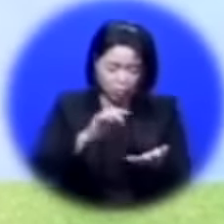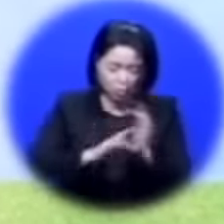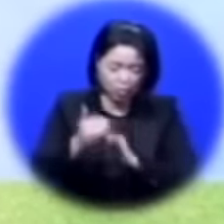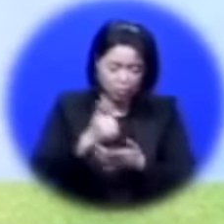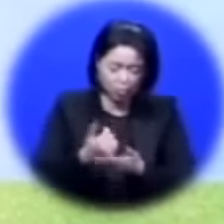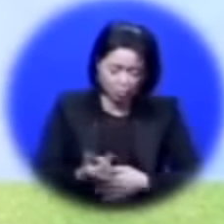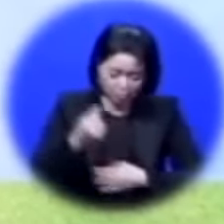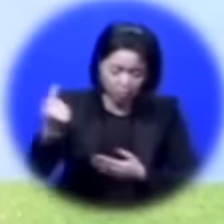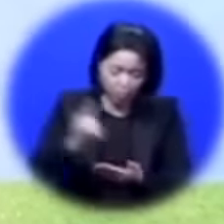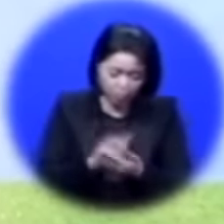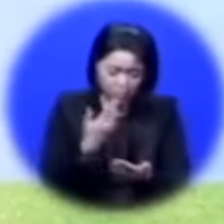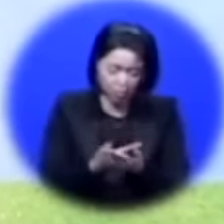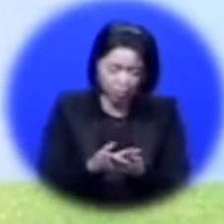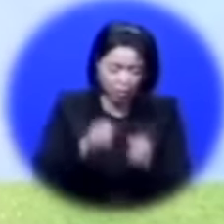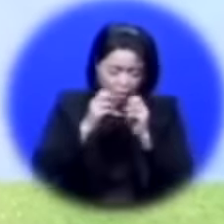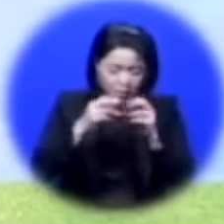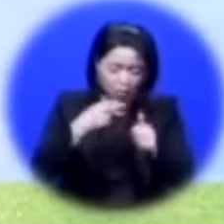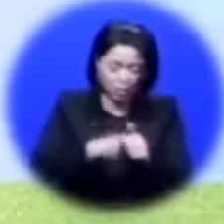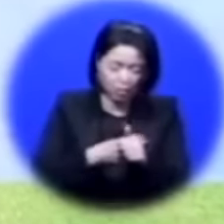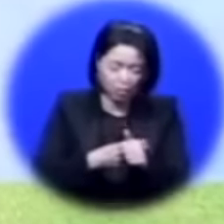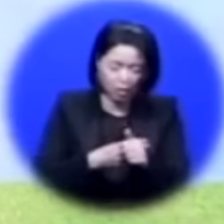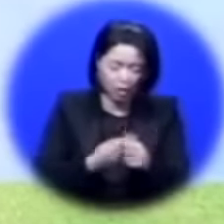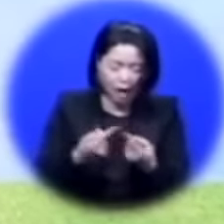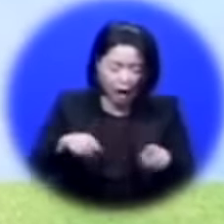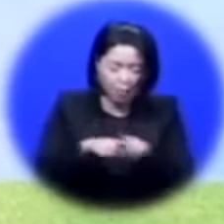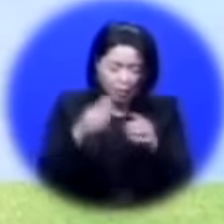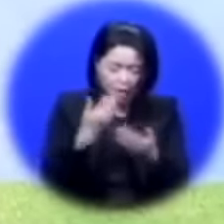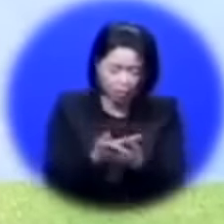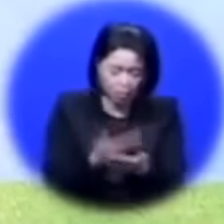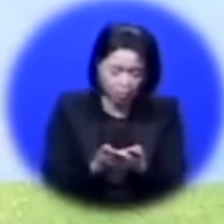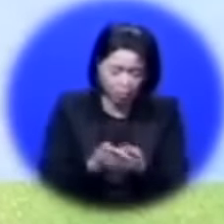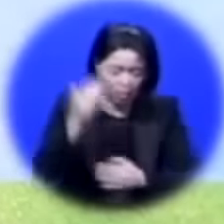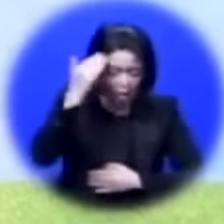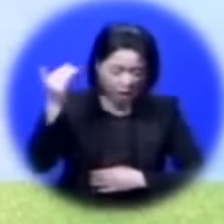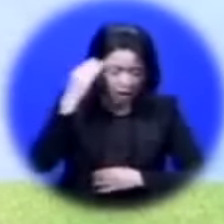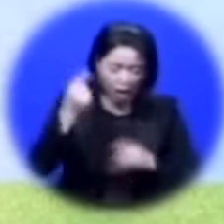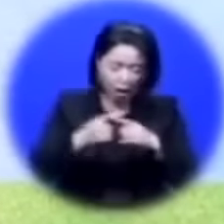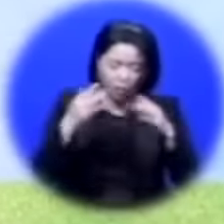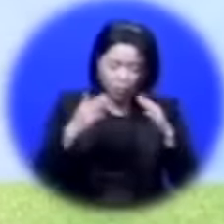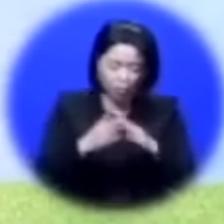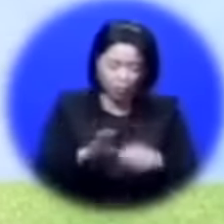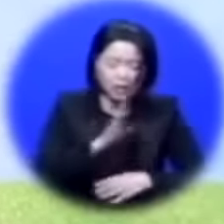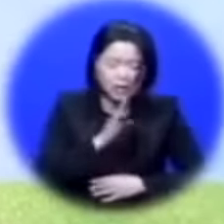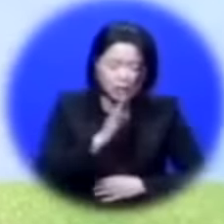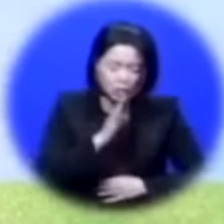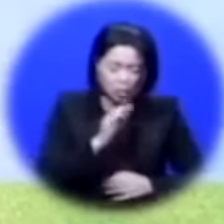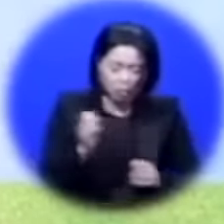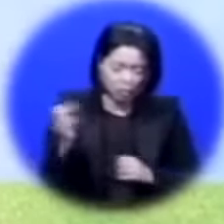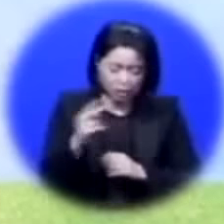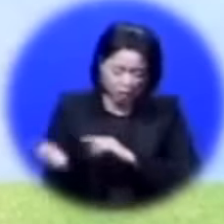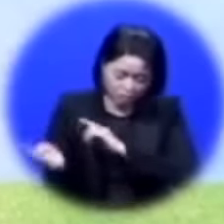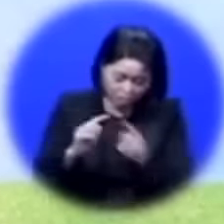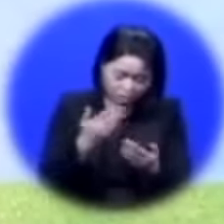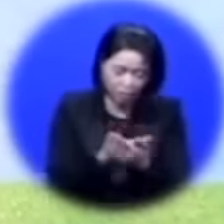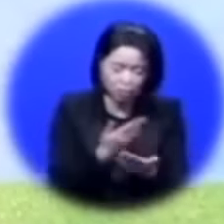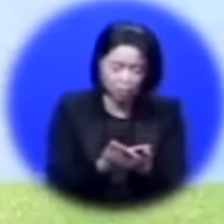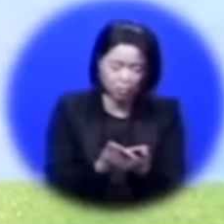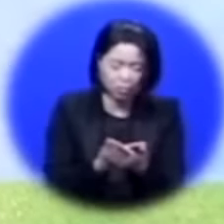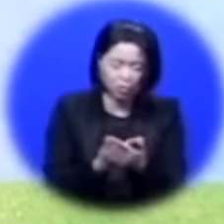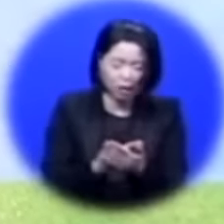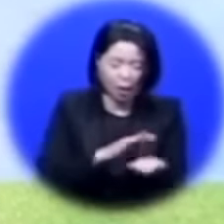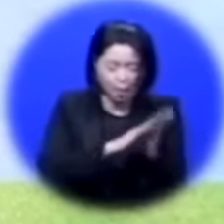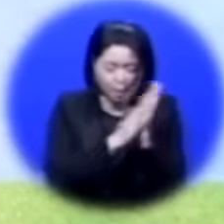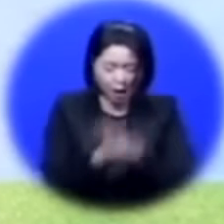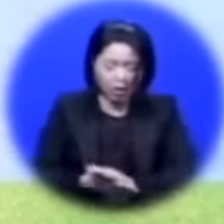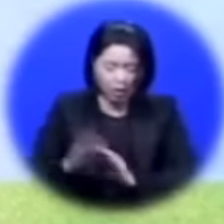오시옵소서 선교사님들에게 주님 함께 해 주옵소서 한국 교회가 진정으로 갱신이 되게 하시고 아멘